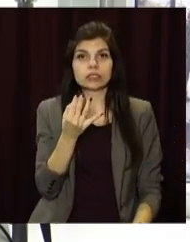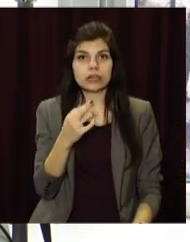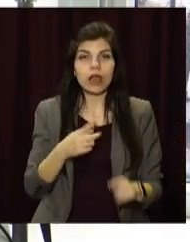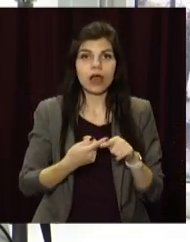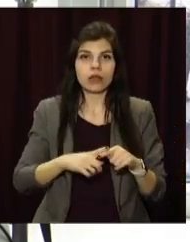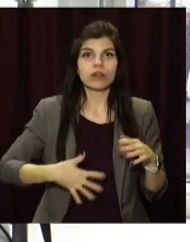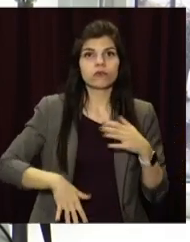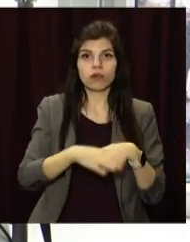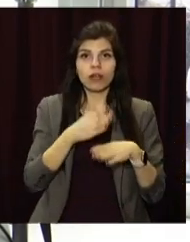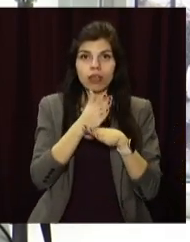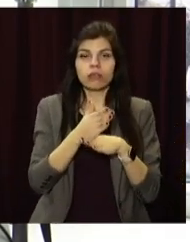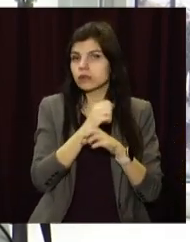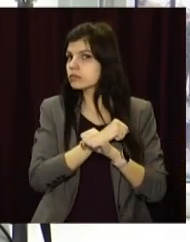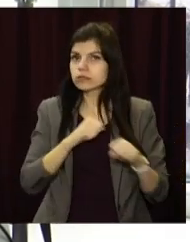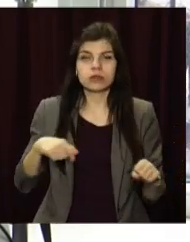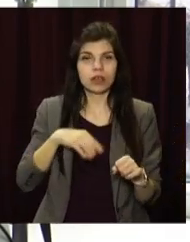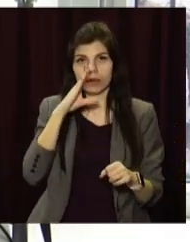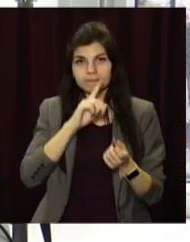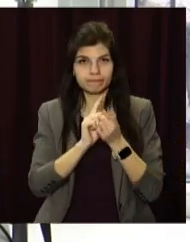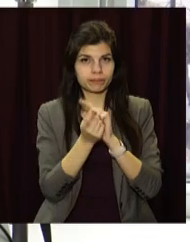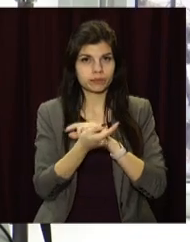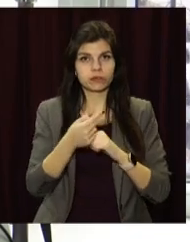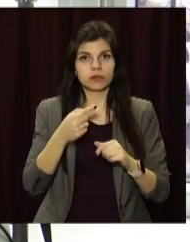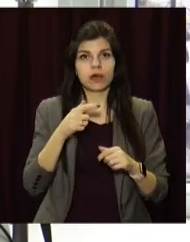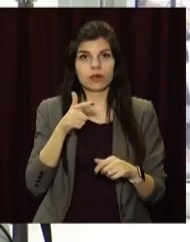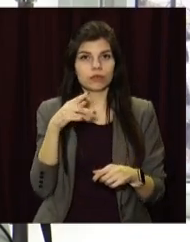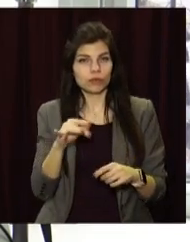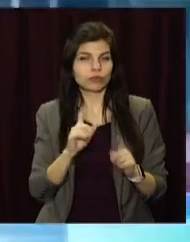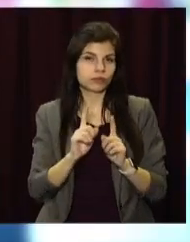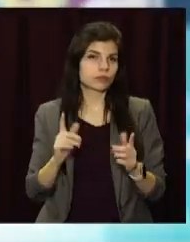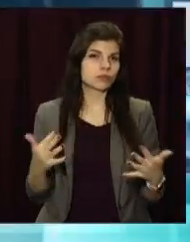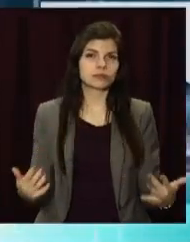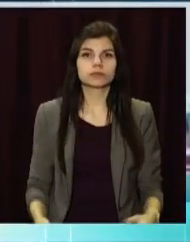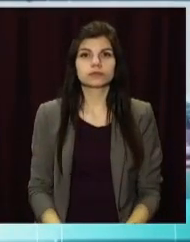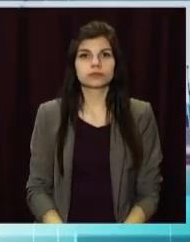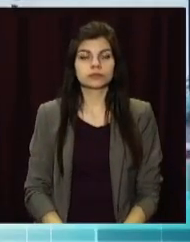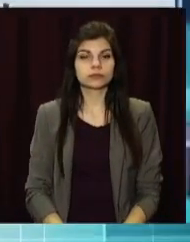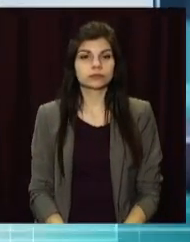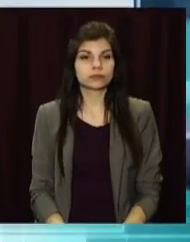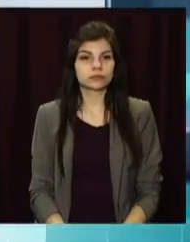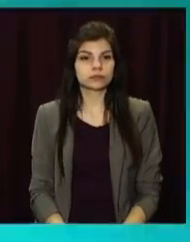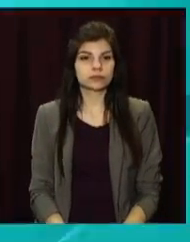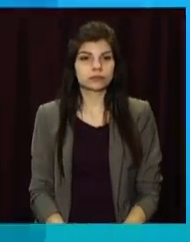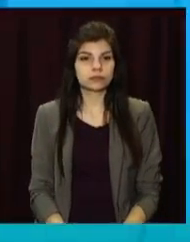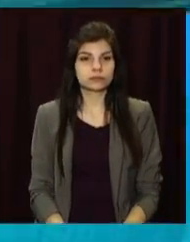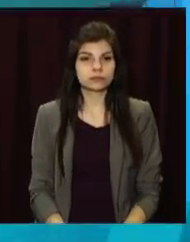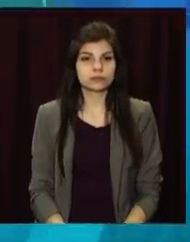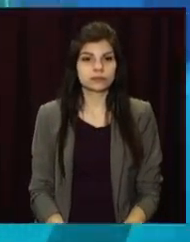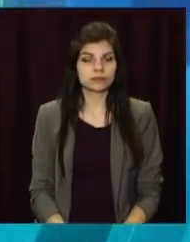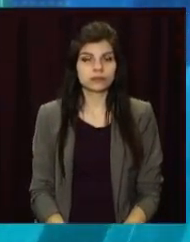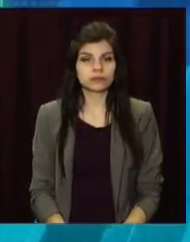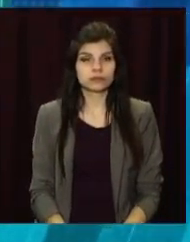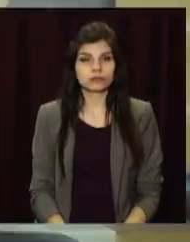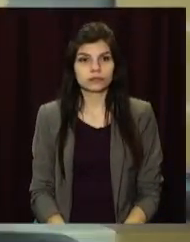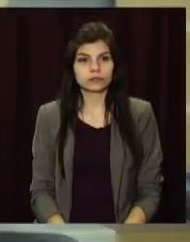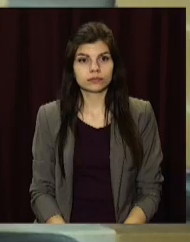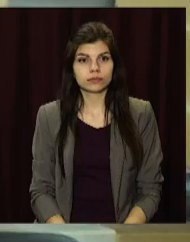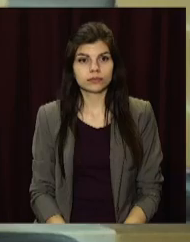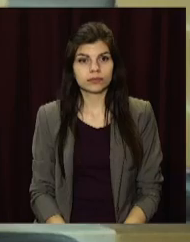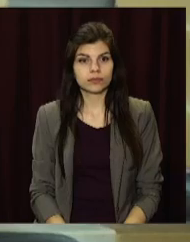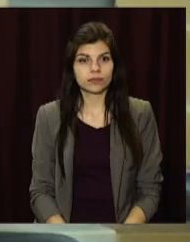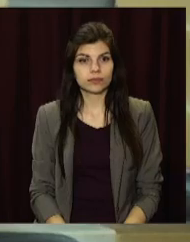желудок, второй находится, допустим, в пищеводе, в кишечнике. И, к сожалению, они все соединяются, потому что они очень магнитны. Чем дольше